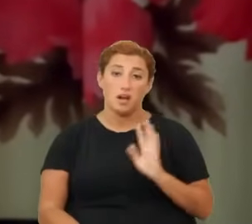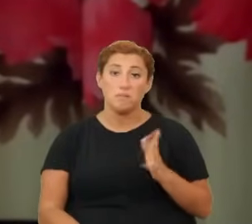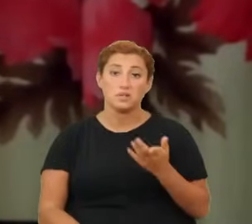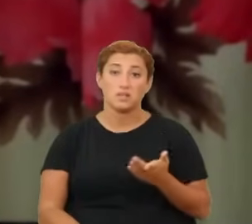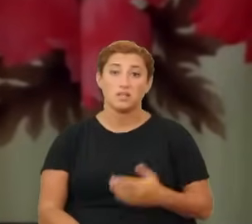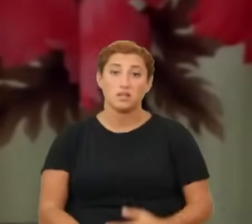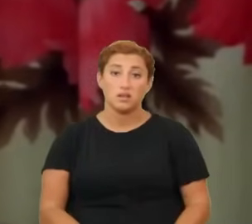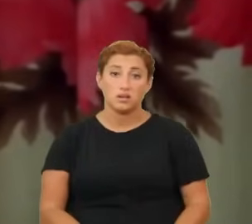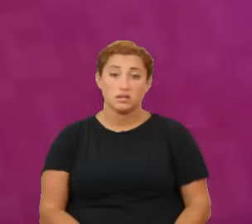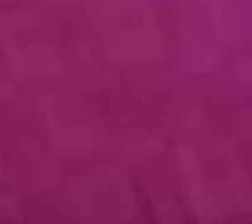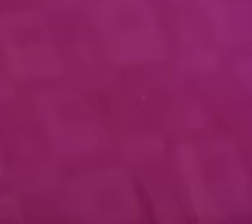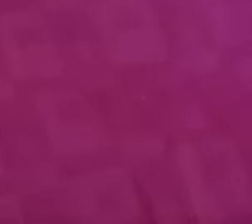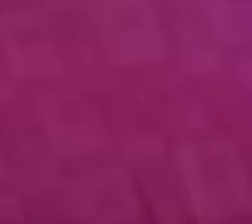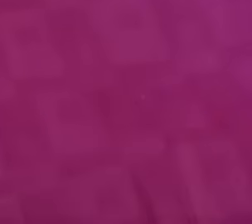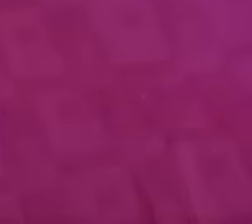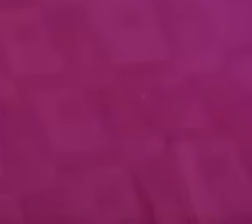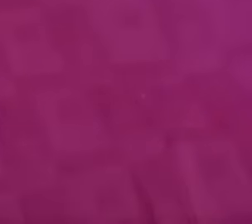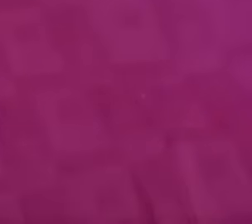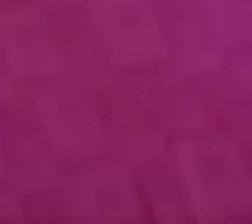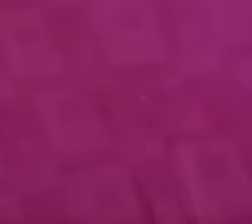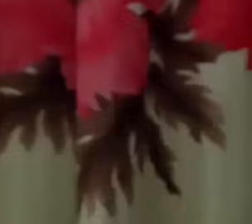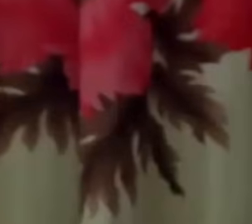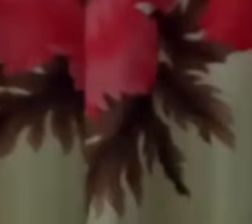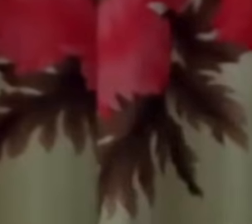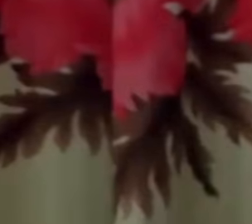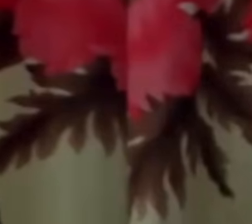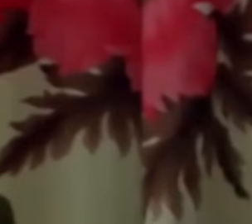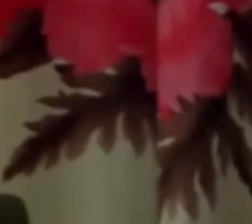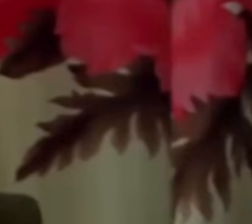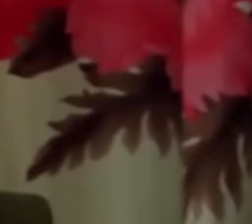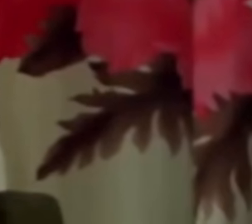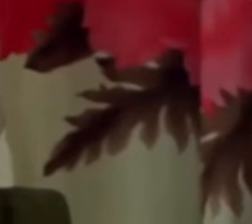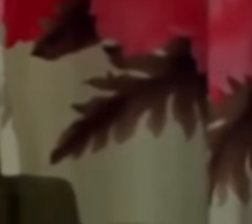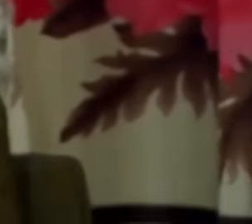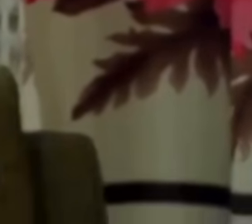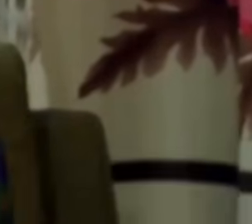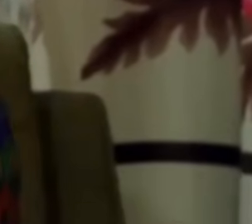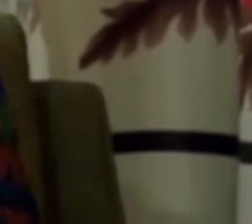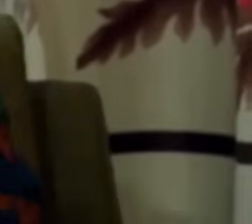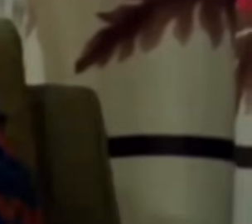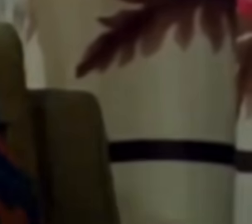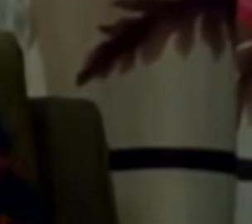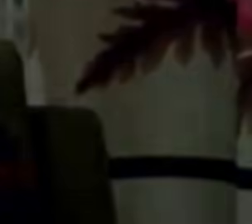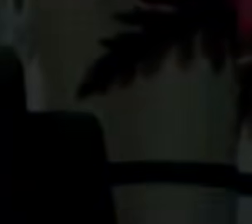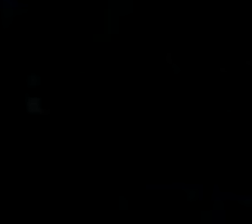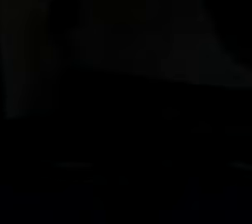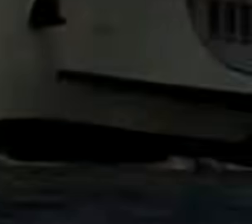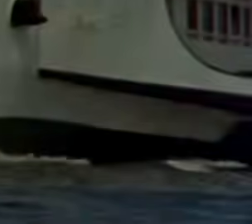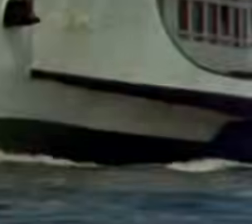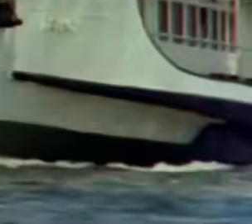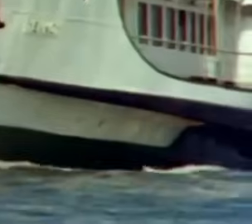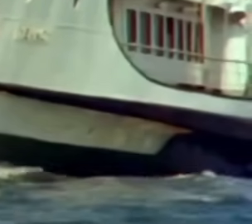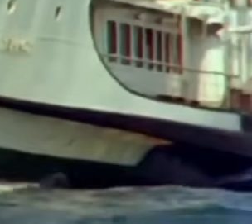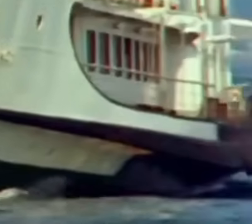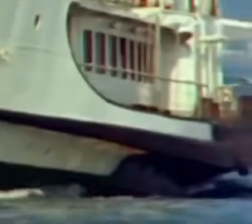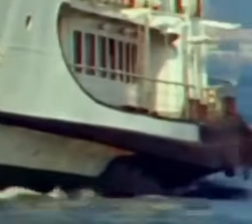bakacağım. Çağatay pikesini örtüp sırtını döndü. Şahin'in yatağı yapılmış ama o teknik koltukta. Orta